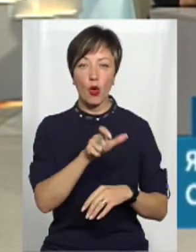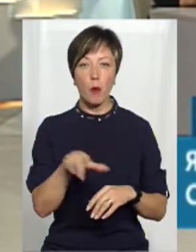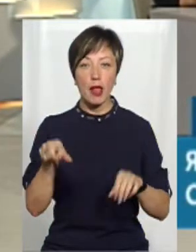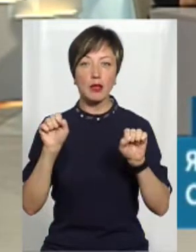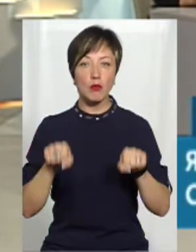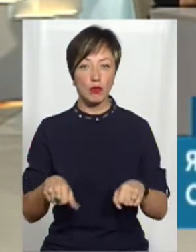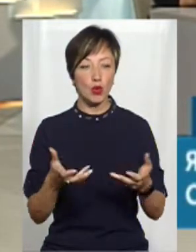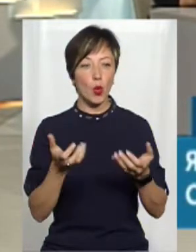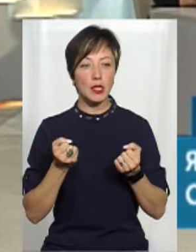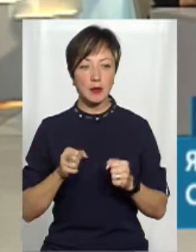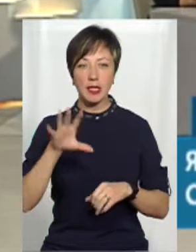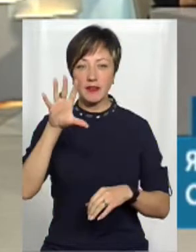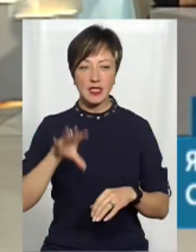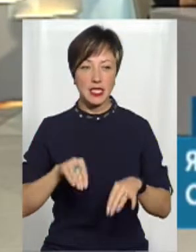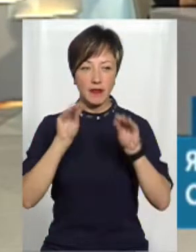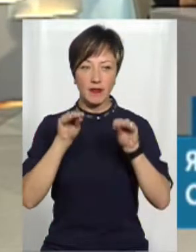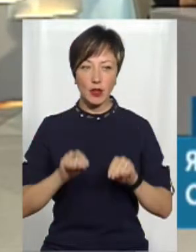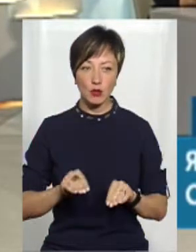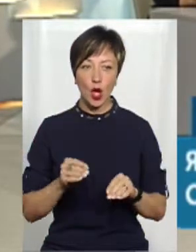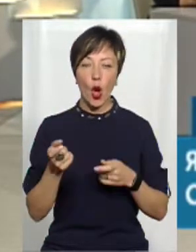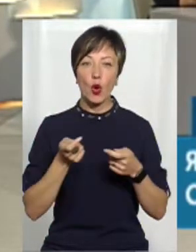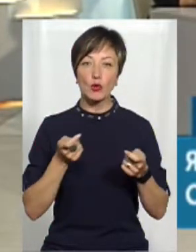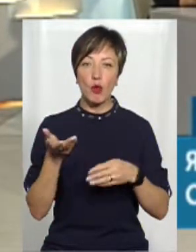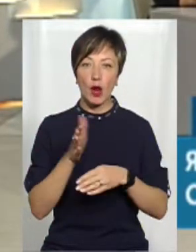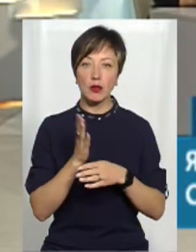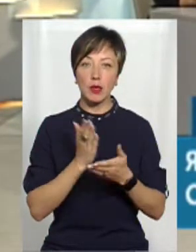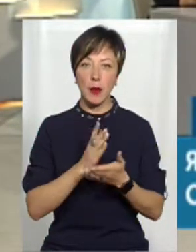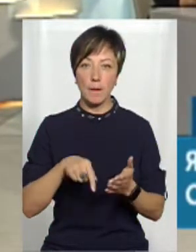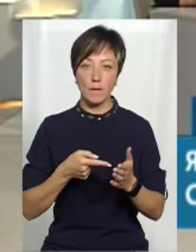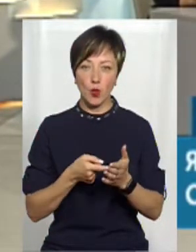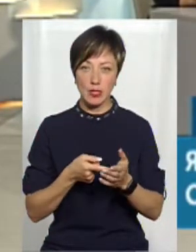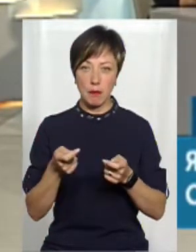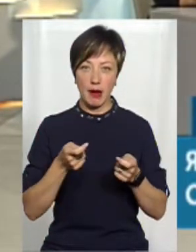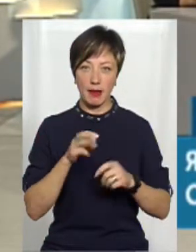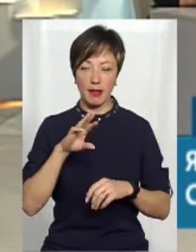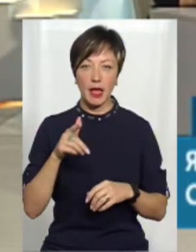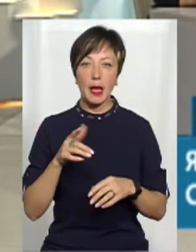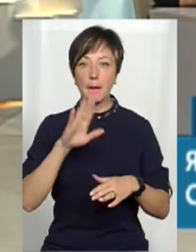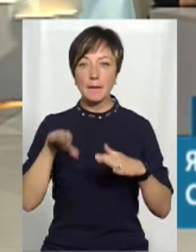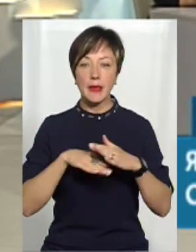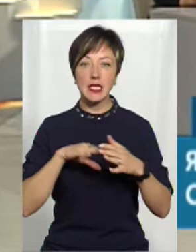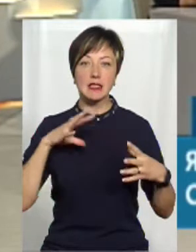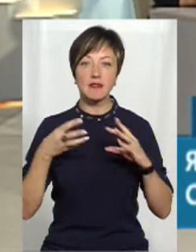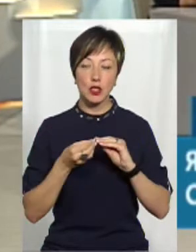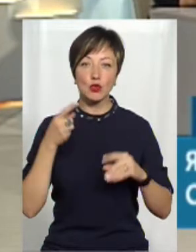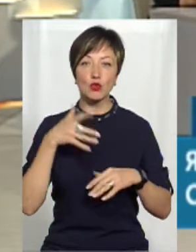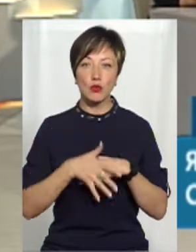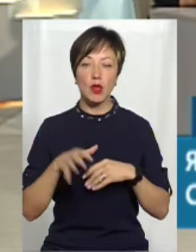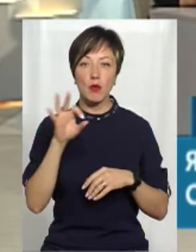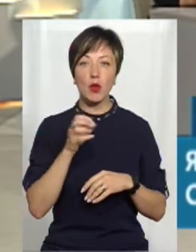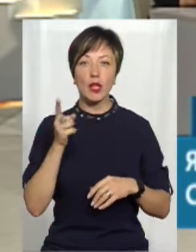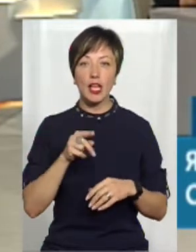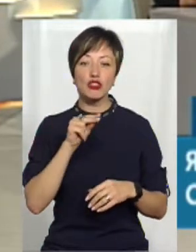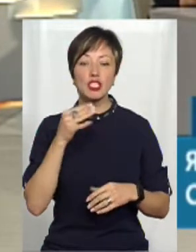громадяни можуть отримати ті всі відомості, розпорядником яких є муніципалітет. І підзвітність, ну, тут зрозуміло про те,